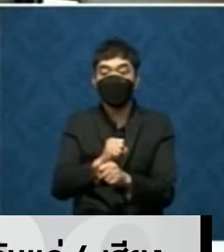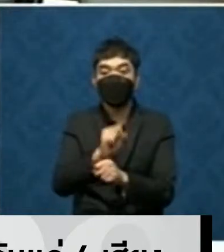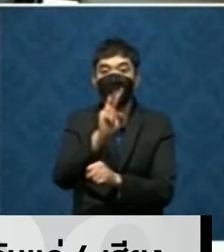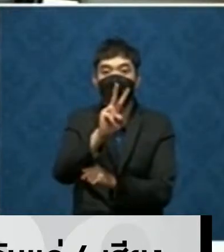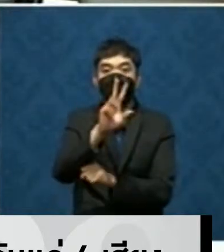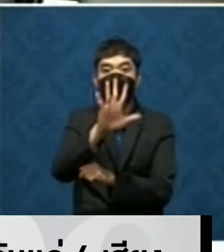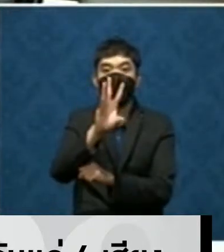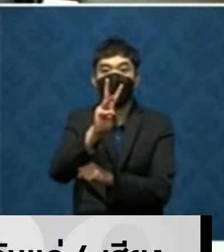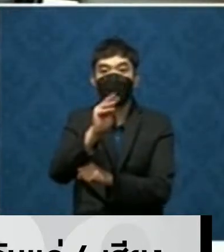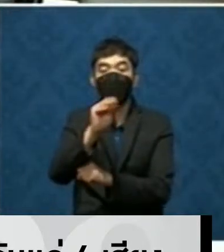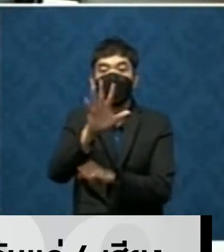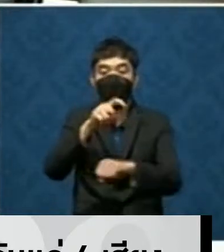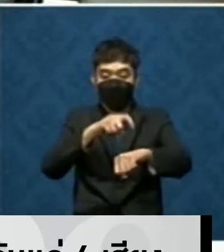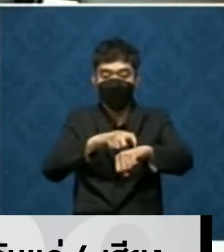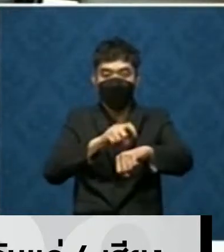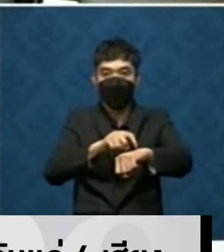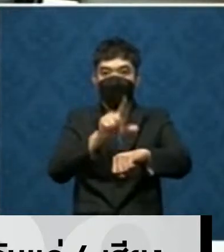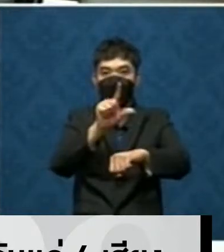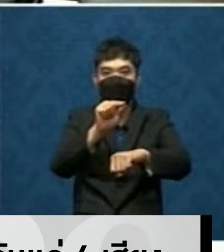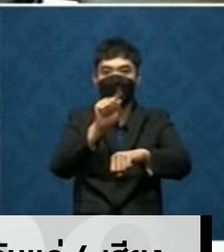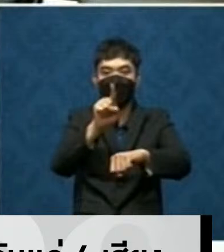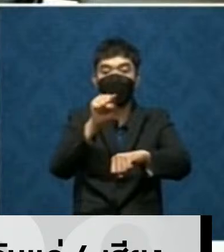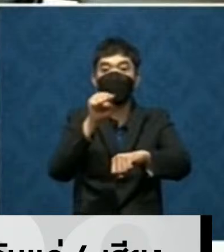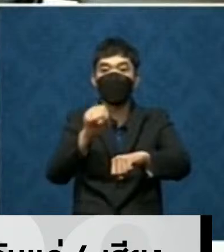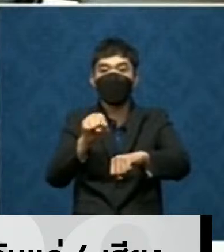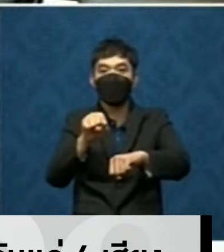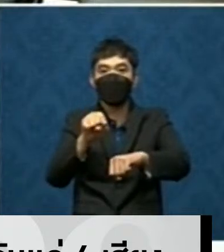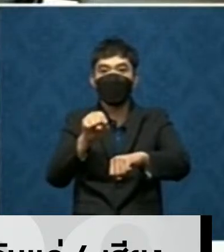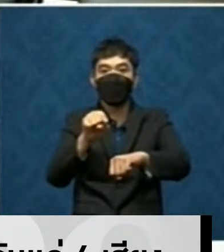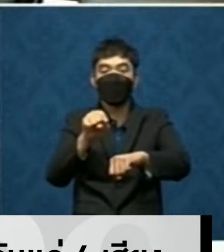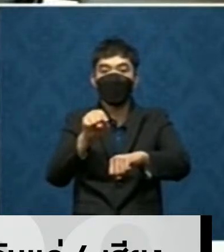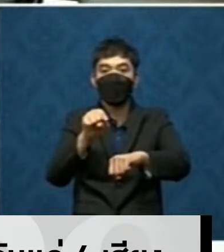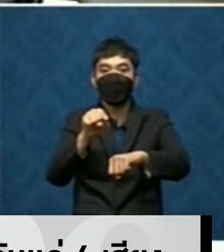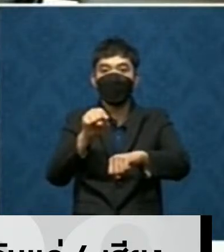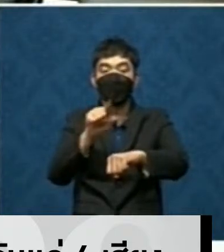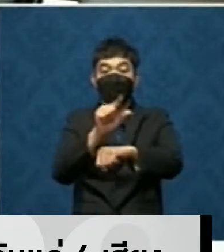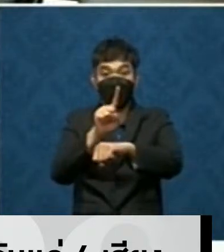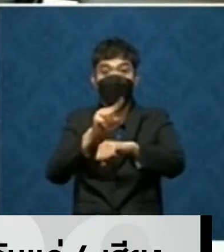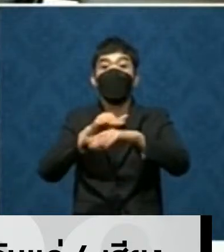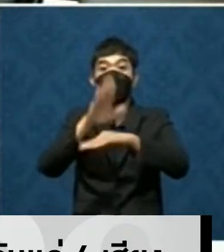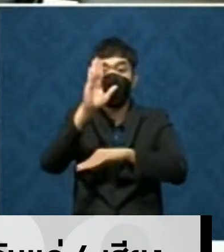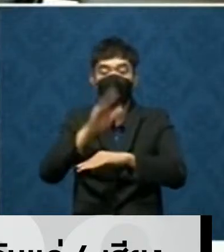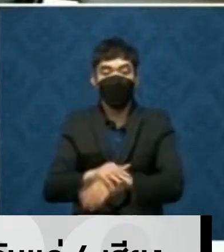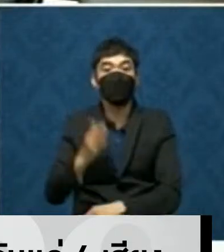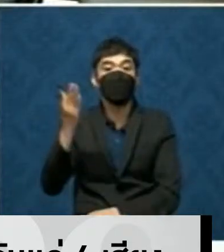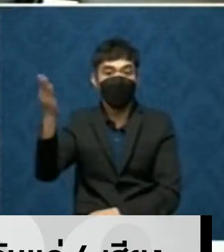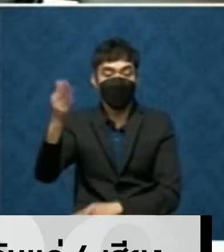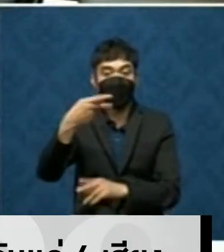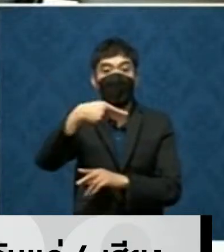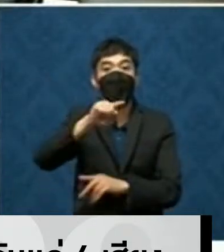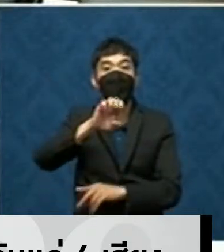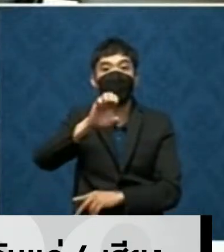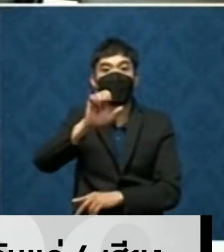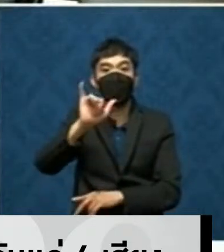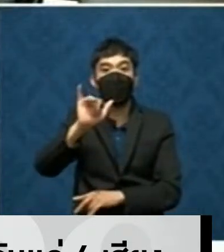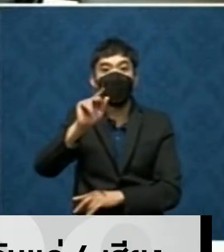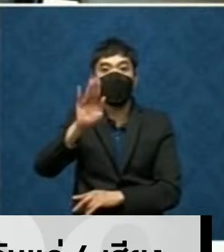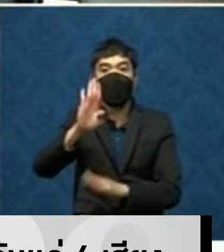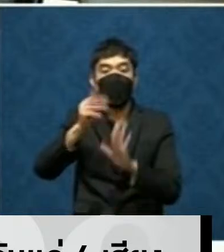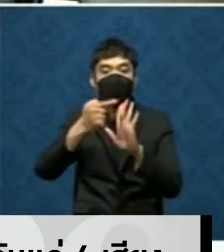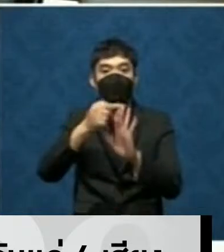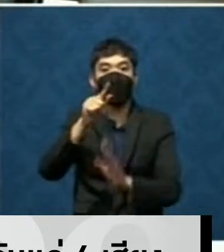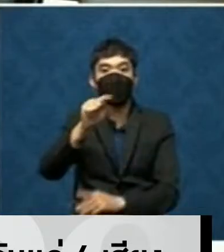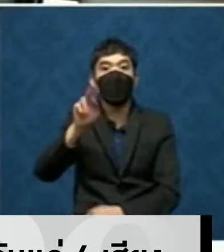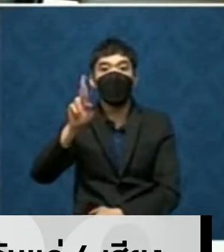แสงกนกุลเลขาธิการคณะก้าวหน้าเนี่ยกล่าวถึงคุณศรีนวลในช่วงหนึ่งของการสรุปจบการชี้แจงว่าการเสนอชื่อคุณศรีนว